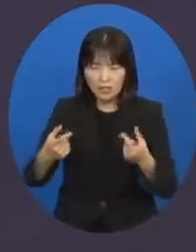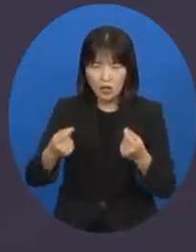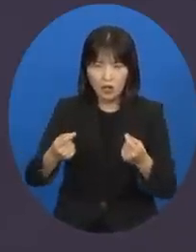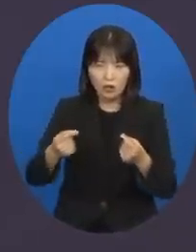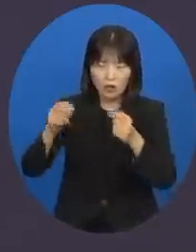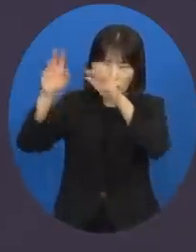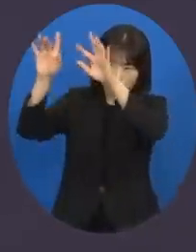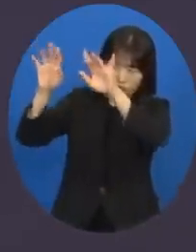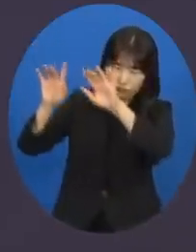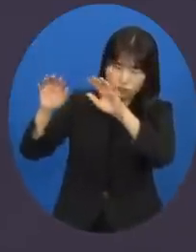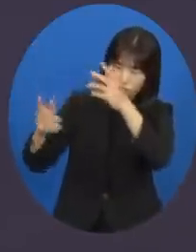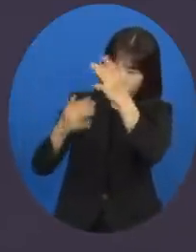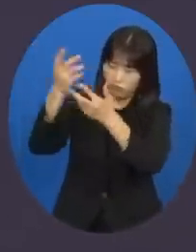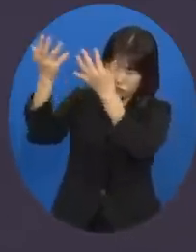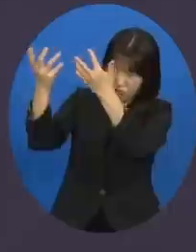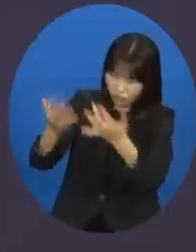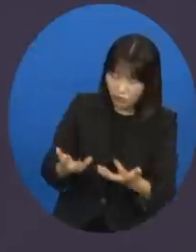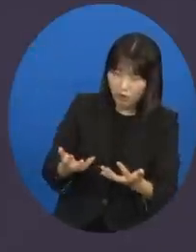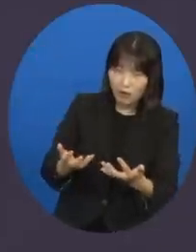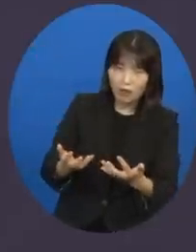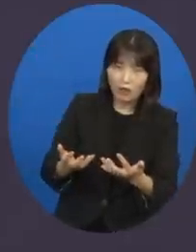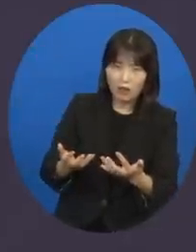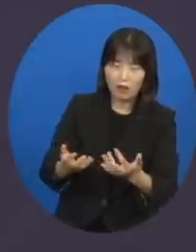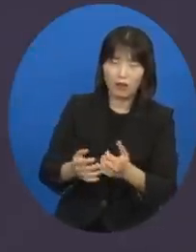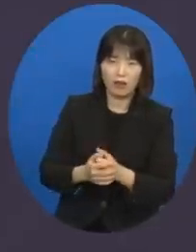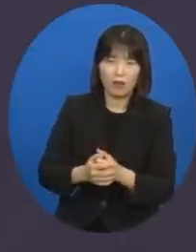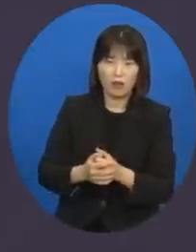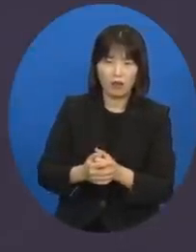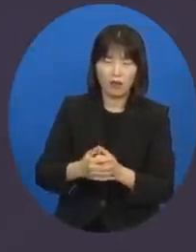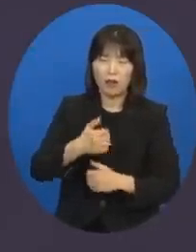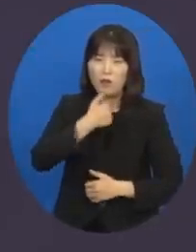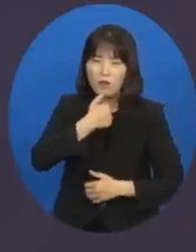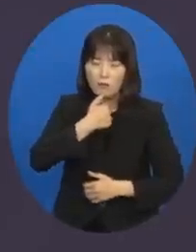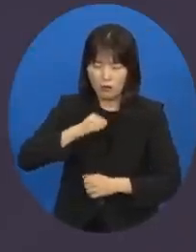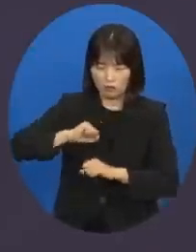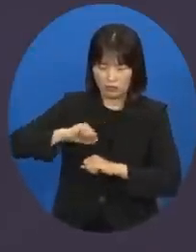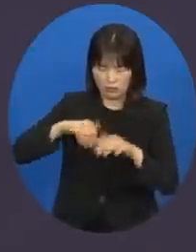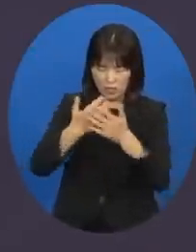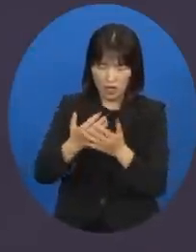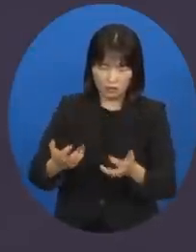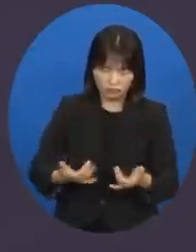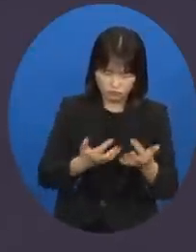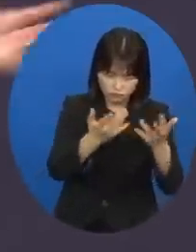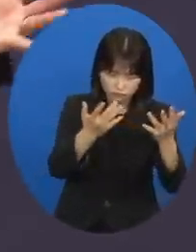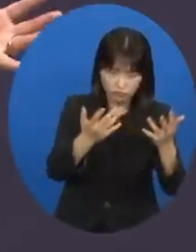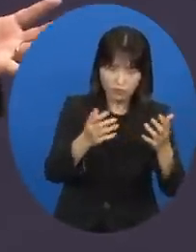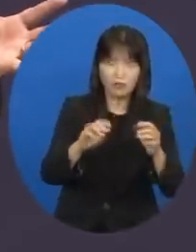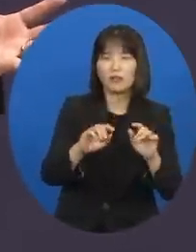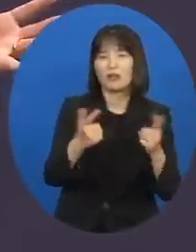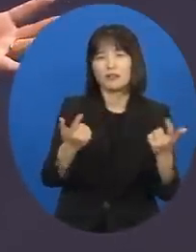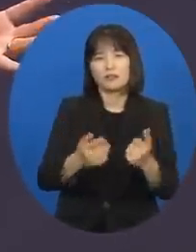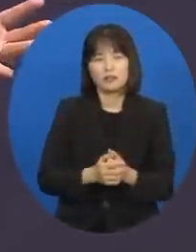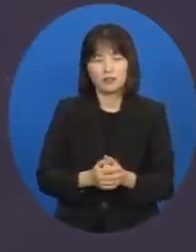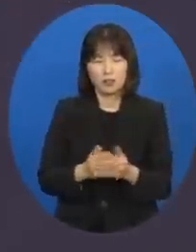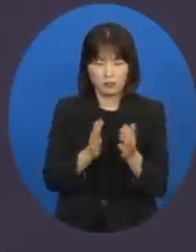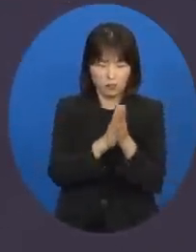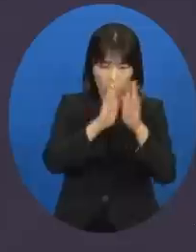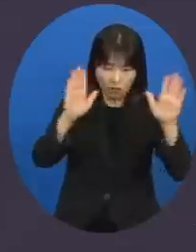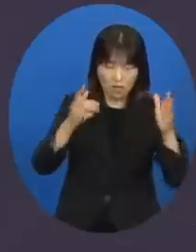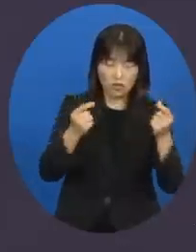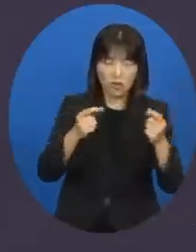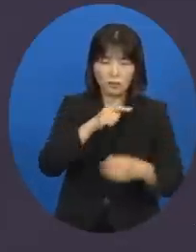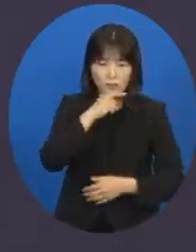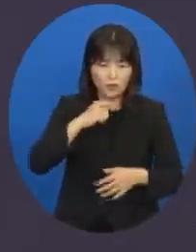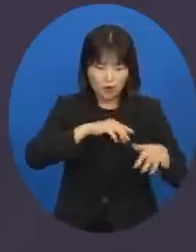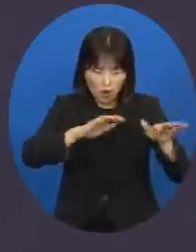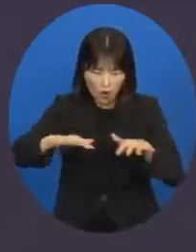로마 군사들을 다 태워 죽여서 마음이 열린 게 아니라고요. 모세처럼 홍해를 갈라가지고 그래서 이